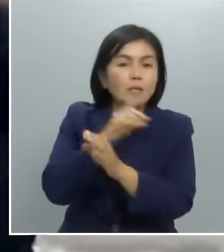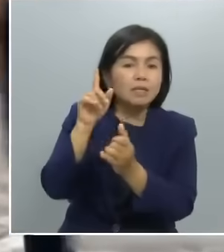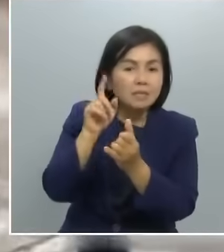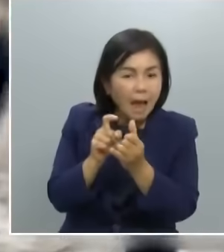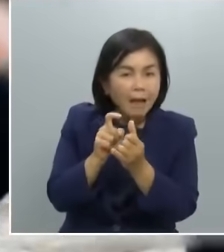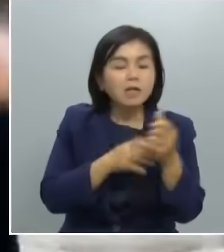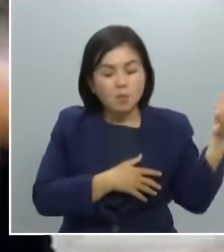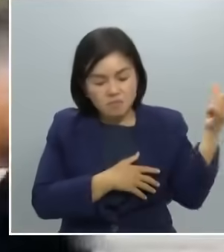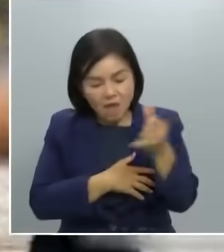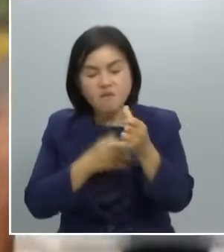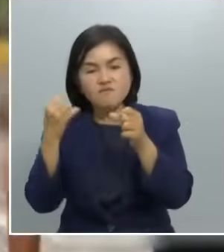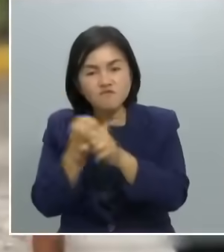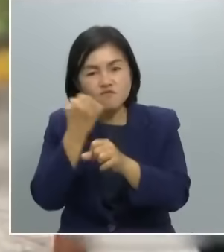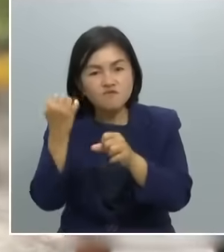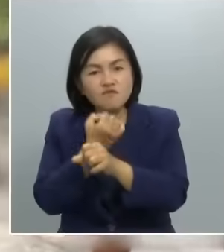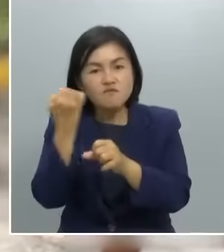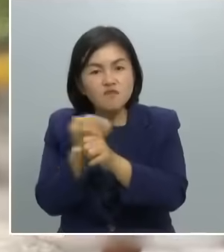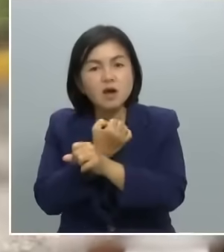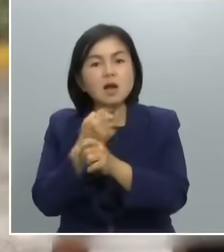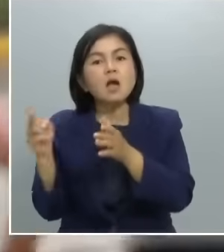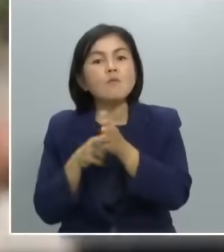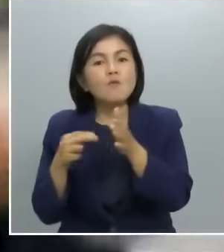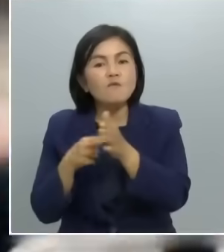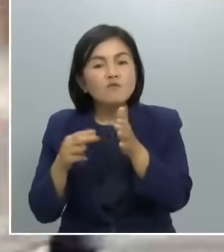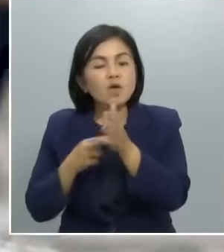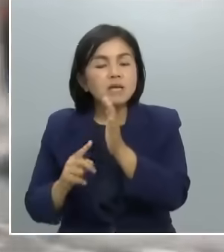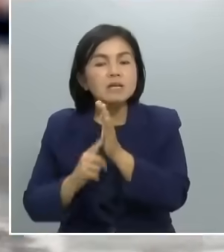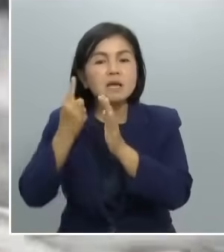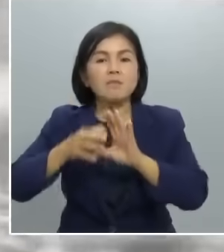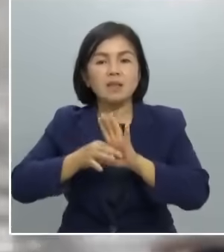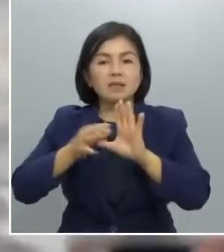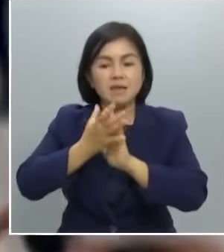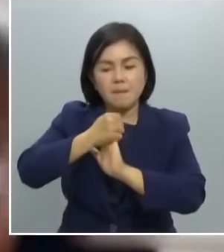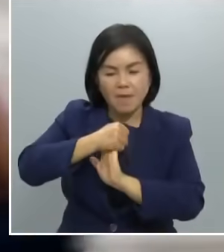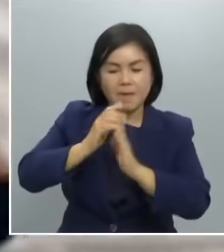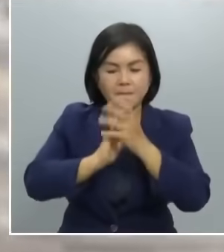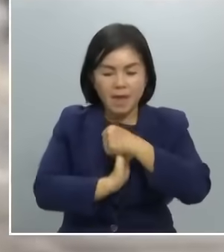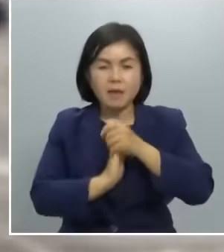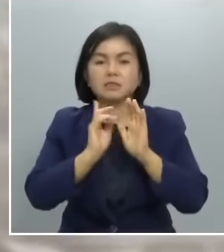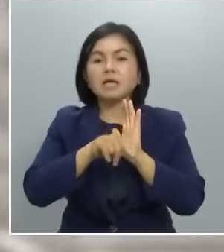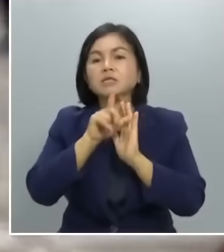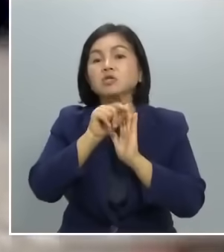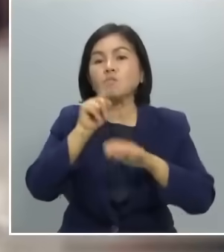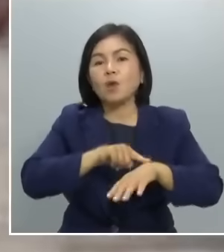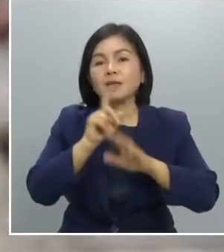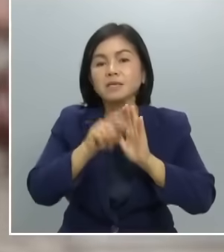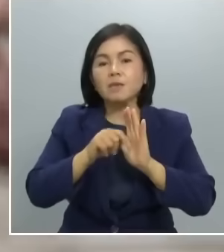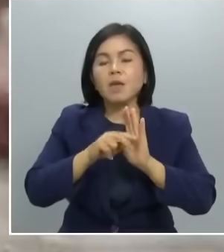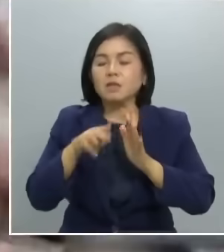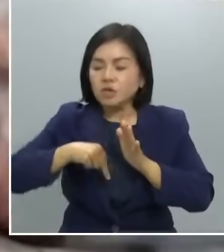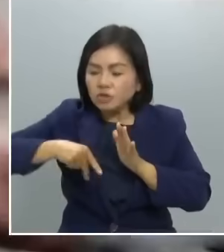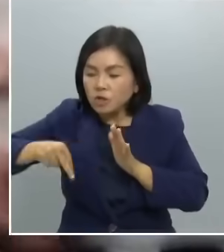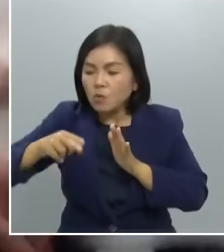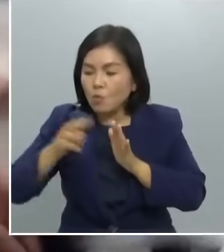เข้ารับการฝึกวิทยาศาสตร์การกีฬาโดยเริ่มตั้งแต่ยืดกล้ามเนื้อประมาณสัก20นาทีต่อด้วยการเดินวิ่ง